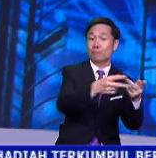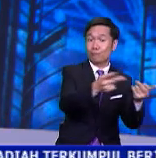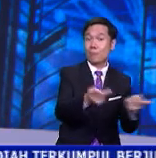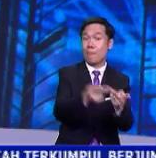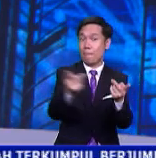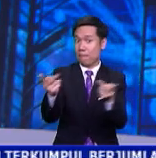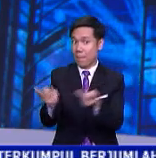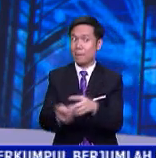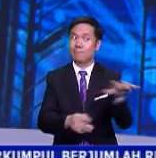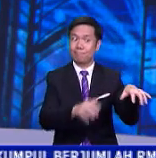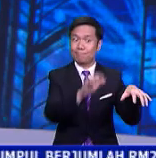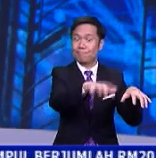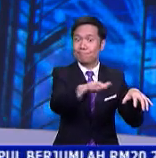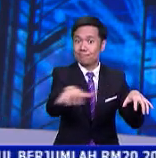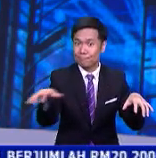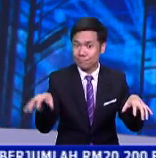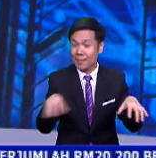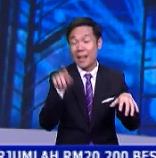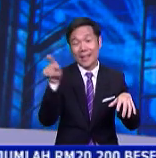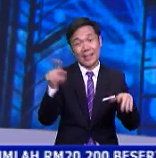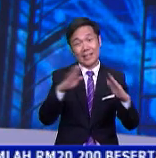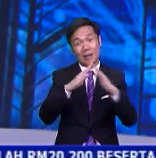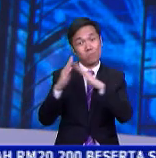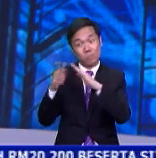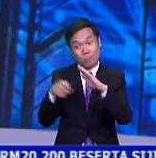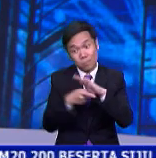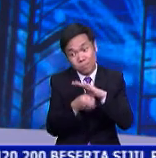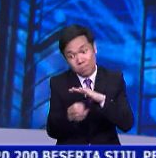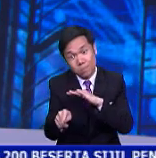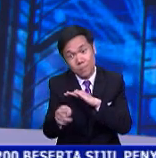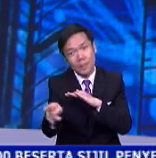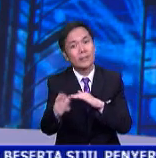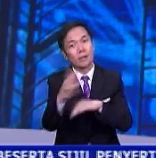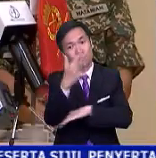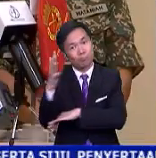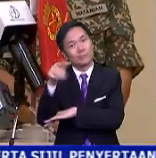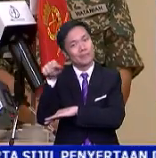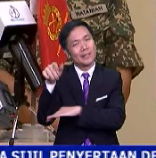awal program vaksinasi di kawasan pedalaman.